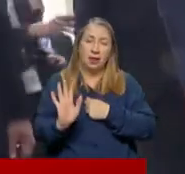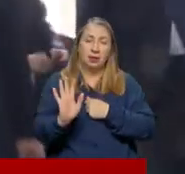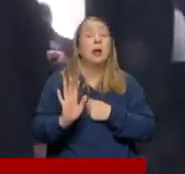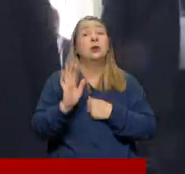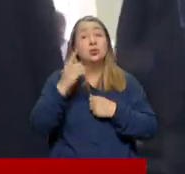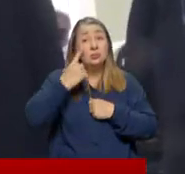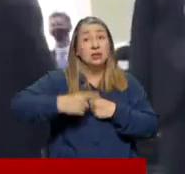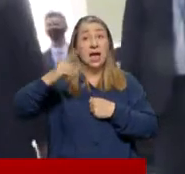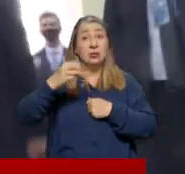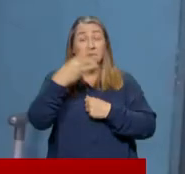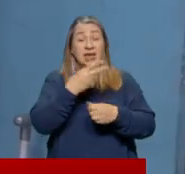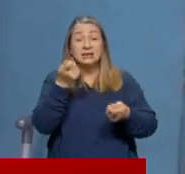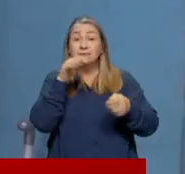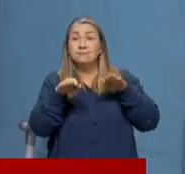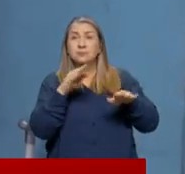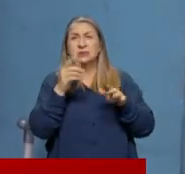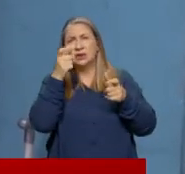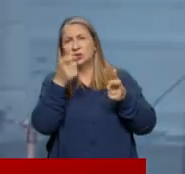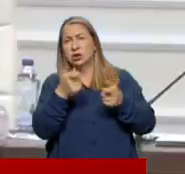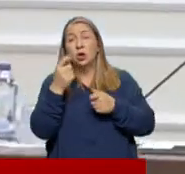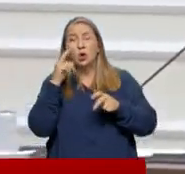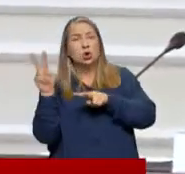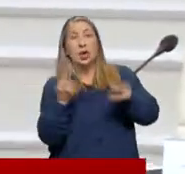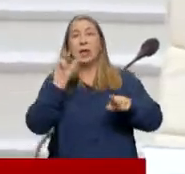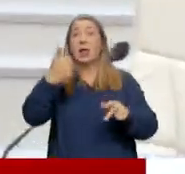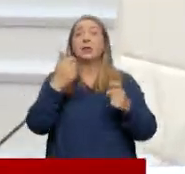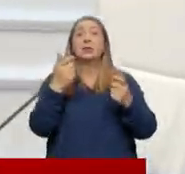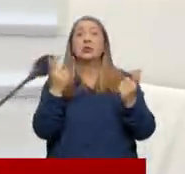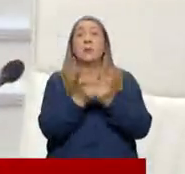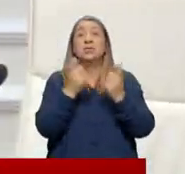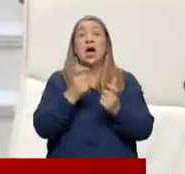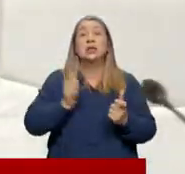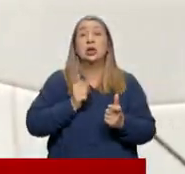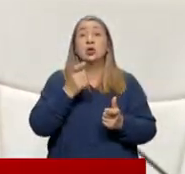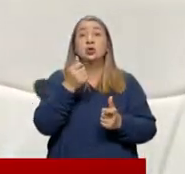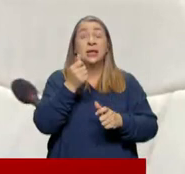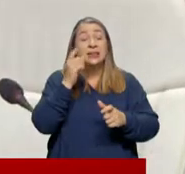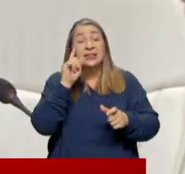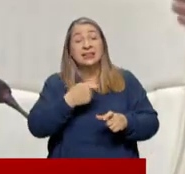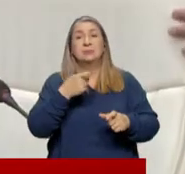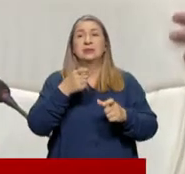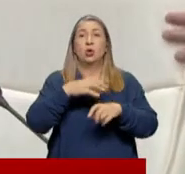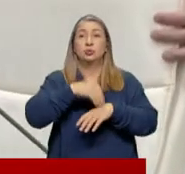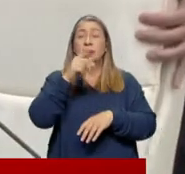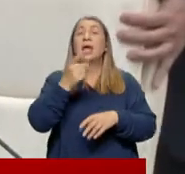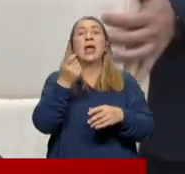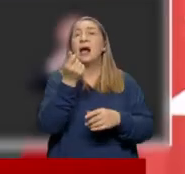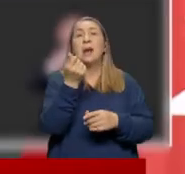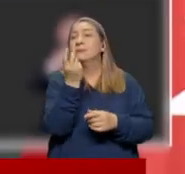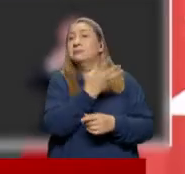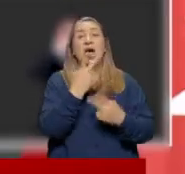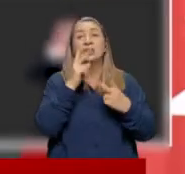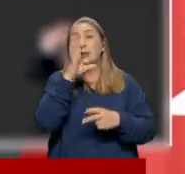Cumhur bu Erdoğan'ın istihdam vurgusu dikkat çekerken gözler Yarın toplanacak asgari ücret tespit komisyonunda ama rakamı yine Erdoğan